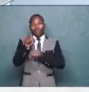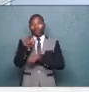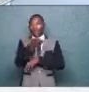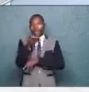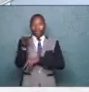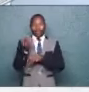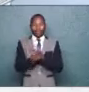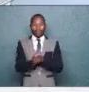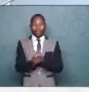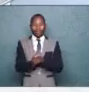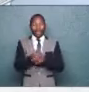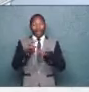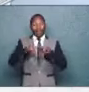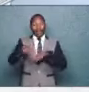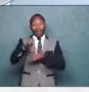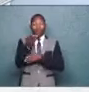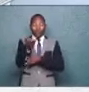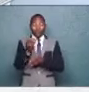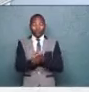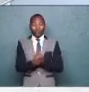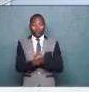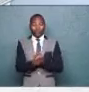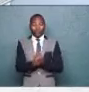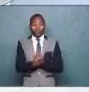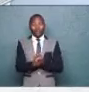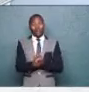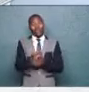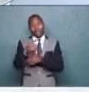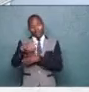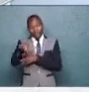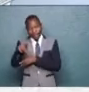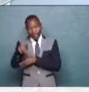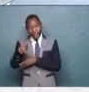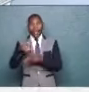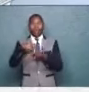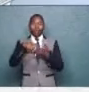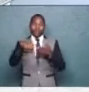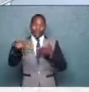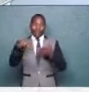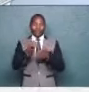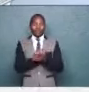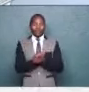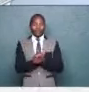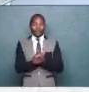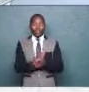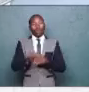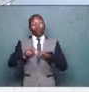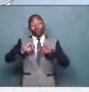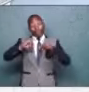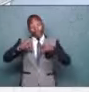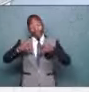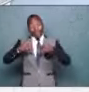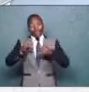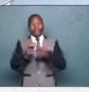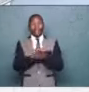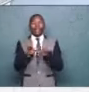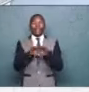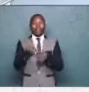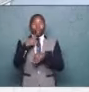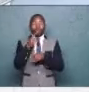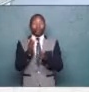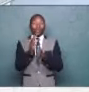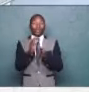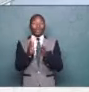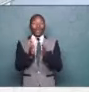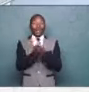aliyense amene ali mmadera amenewa kuti akhonza kukalembetsa mkaundula wa voti oyesera ngakhale kuti